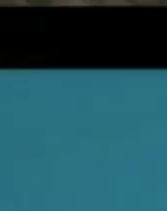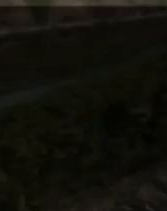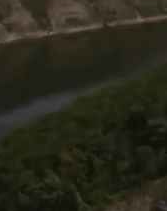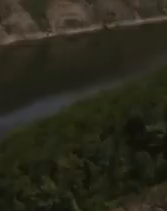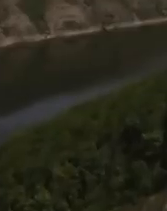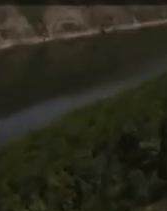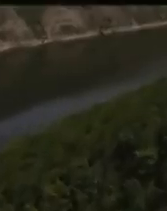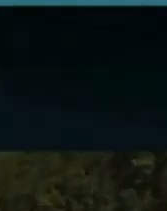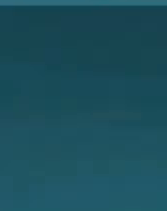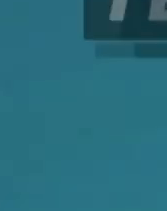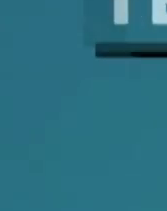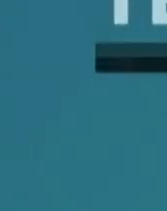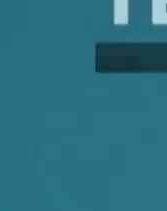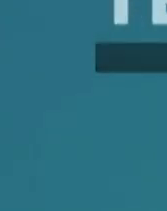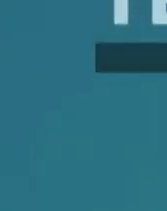Музика